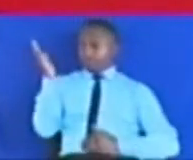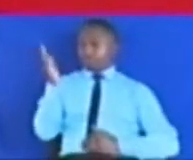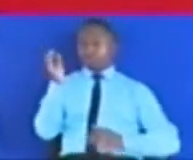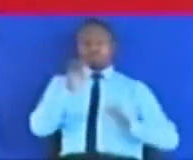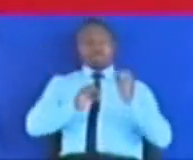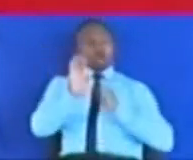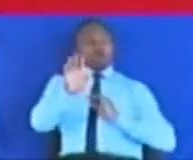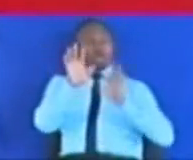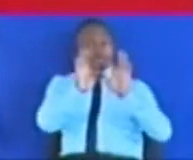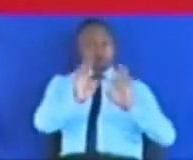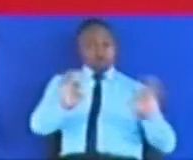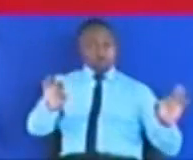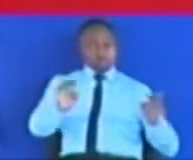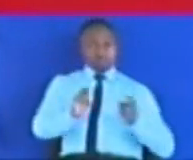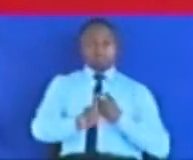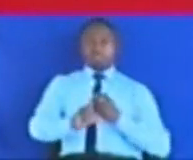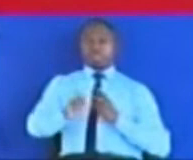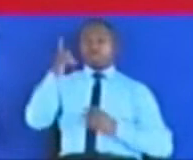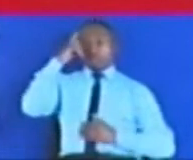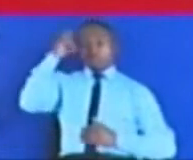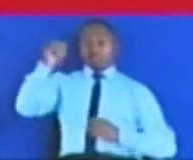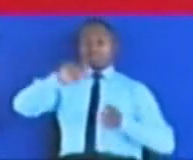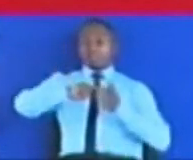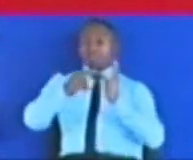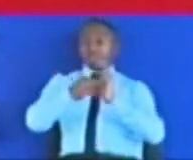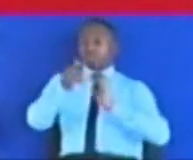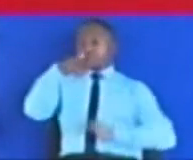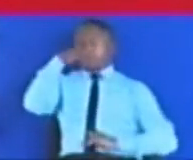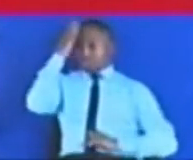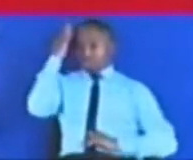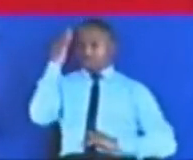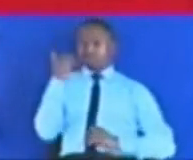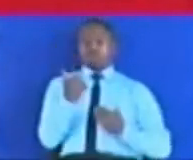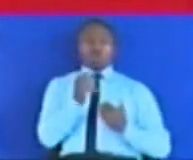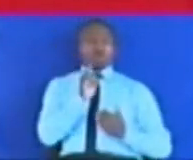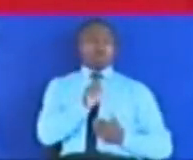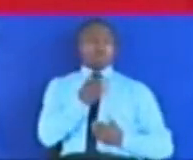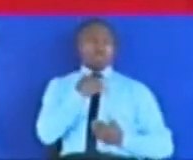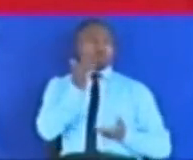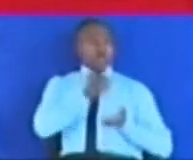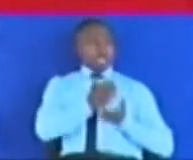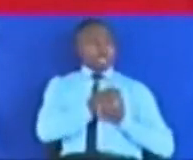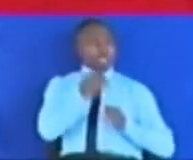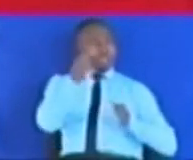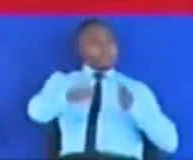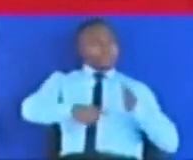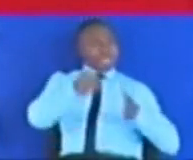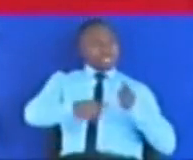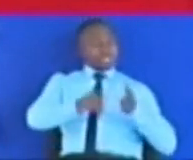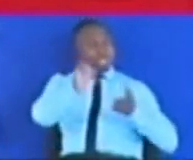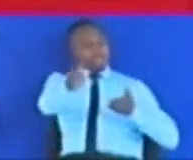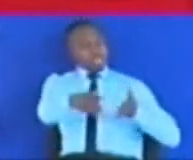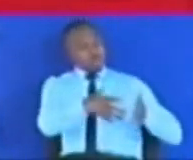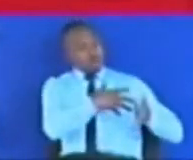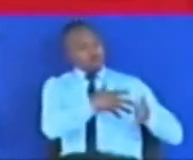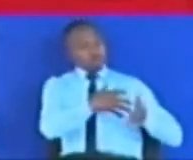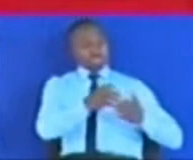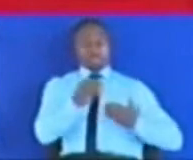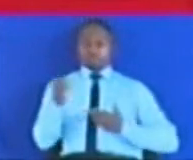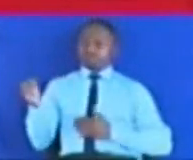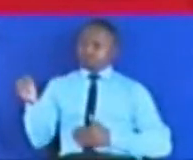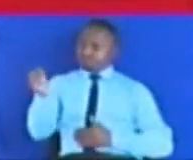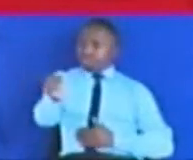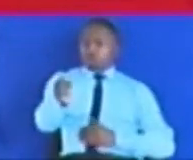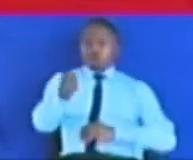wake mzuri. Naamini mkakati wa serikali ilikuwa ni kuhakikisha hizi mashine za mionzi zinaenda katika hospitali zote